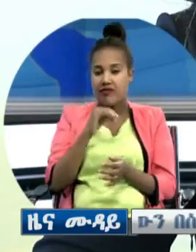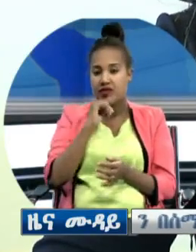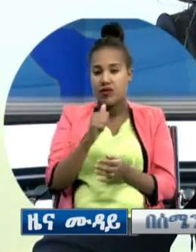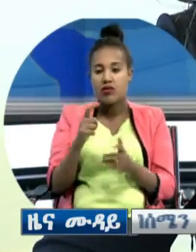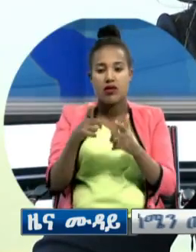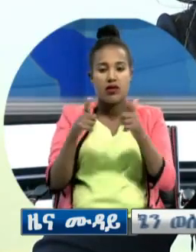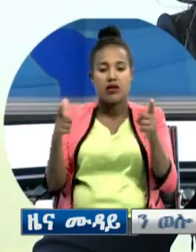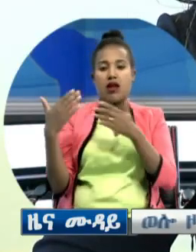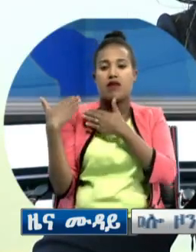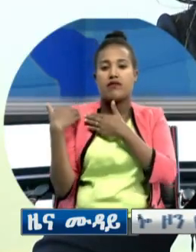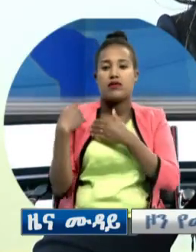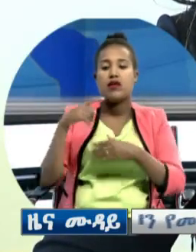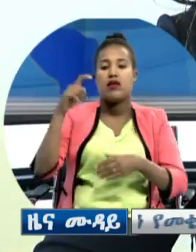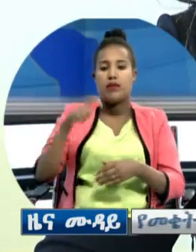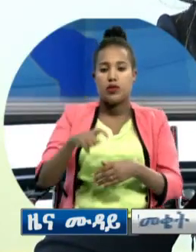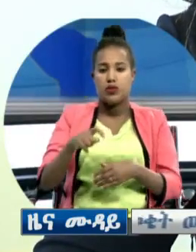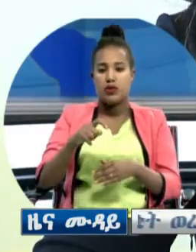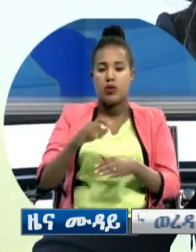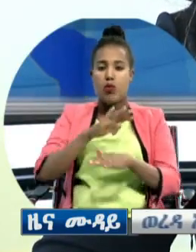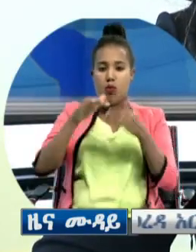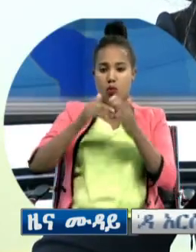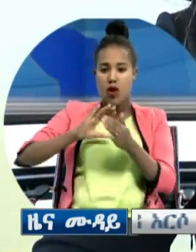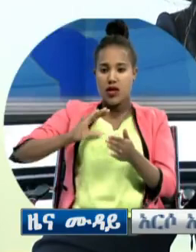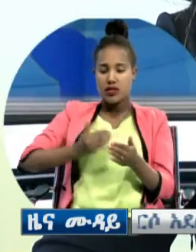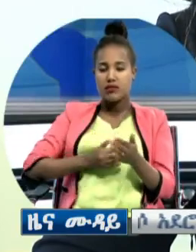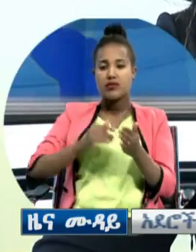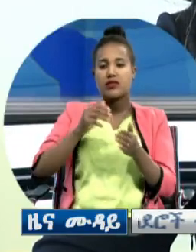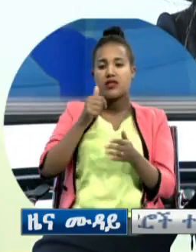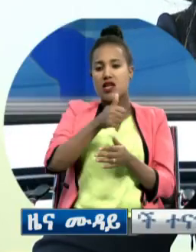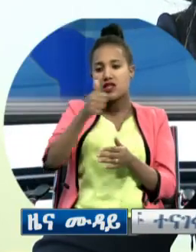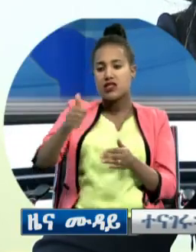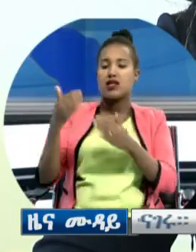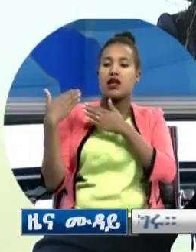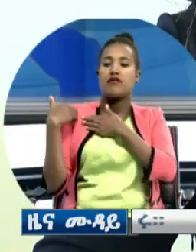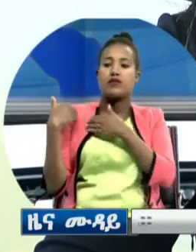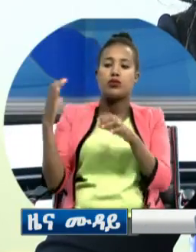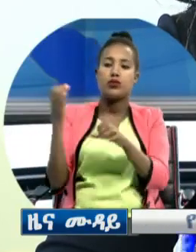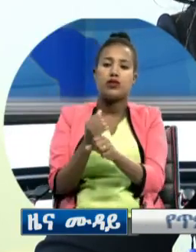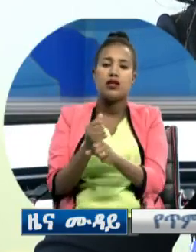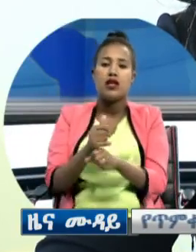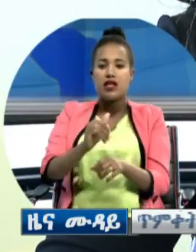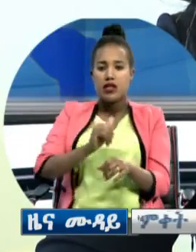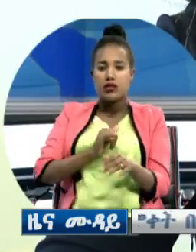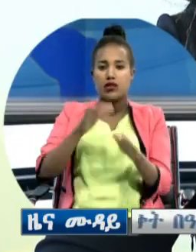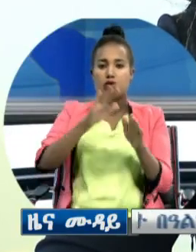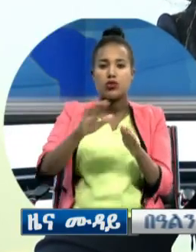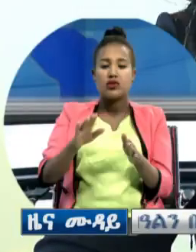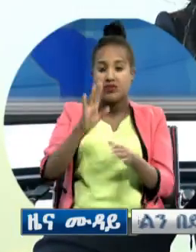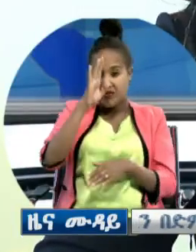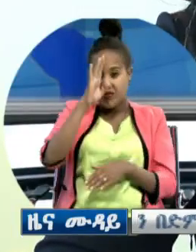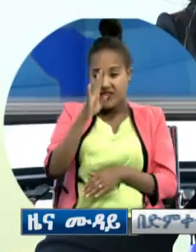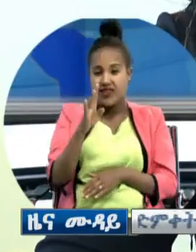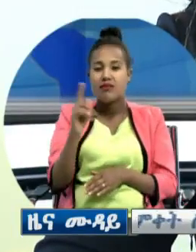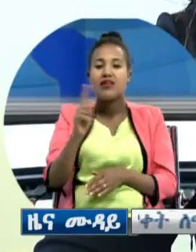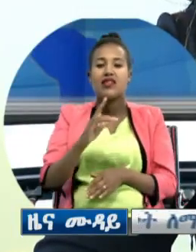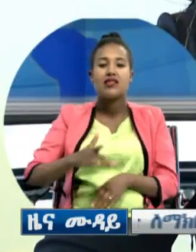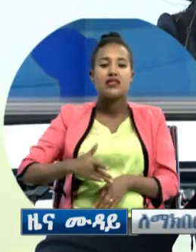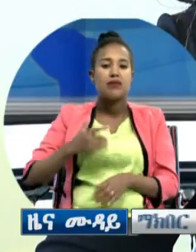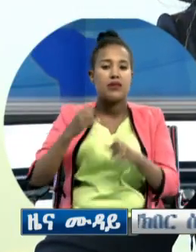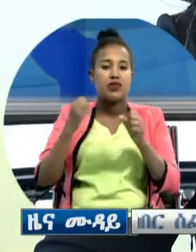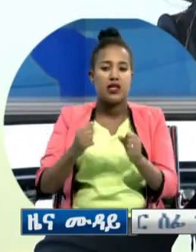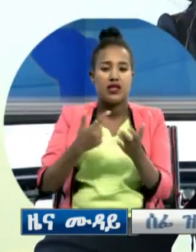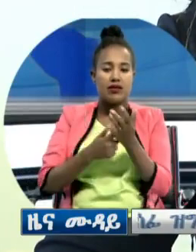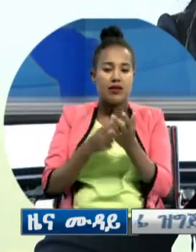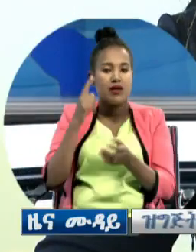ትልቅ ኃላፊነት አለባቸው እና ሁላችንም የየራሳችን ኃላፊነት ወስደን በራሳችን ልጆች ቢፈጠር ምን ሊሰማን ይችላል?